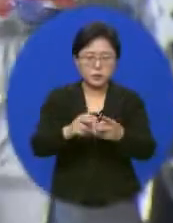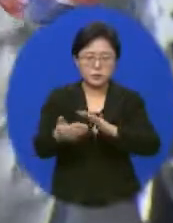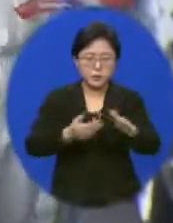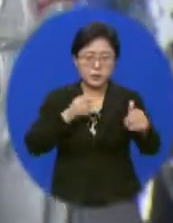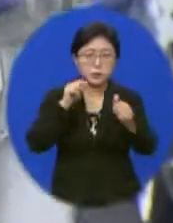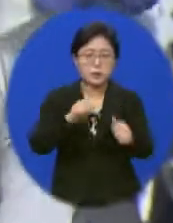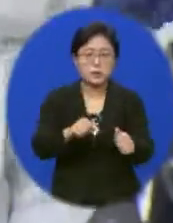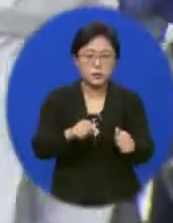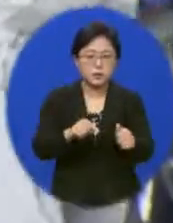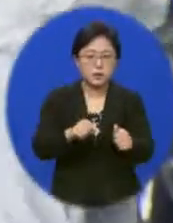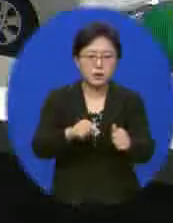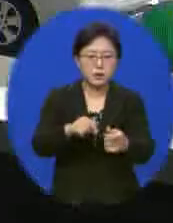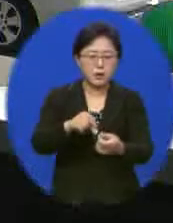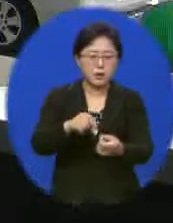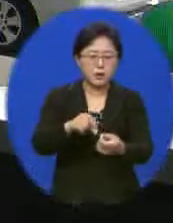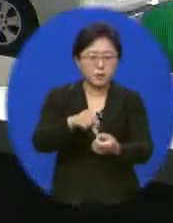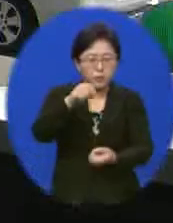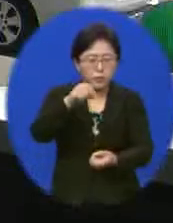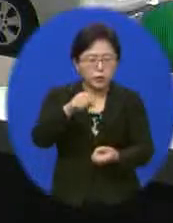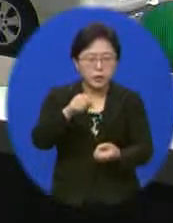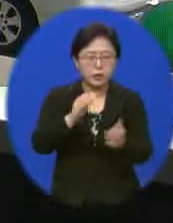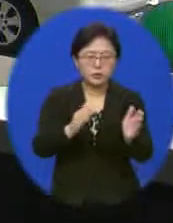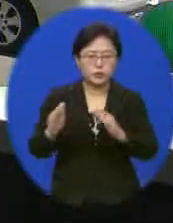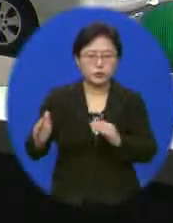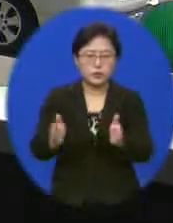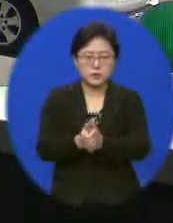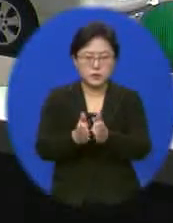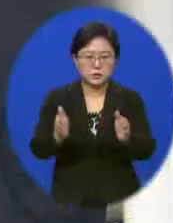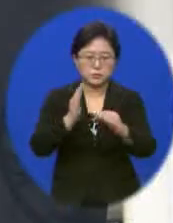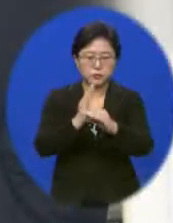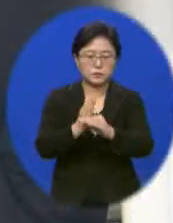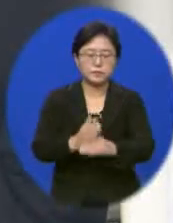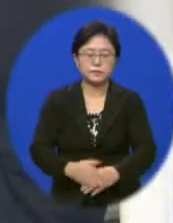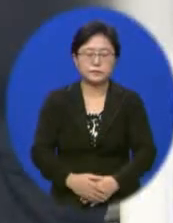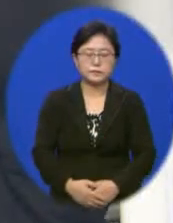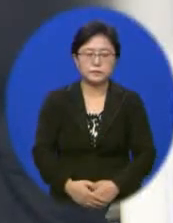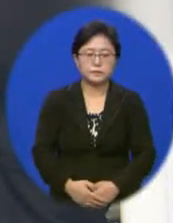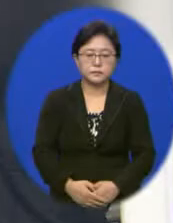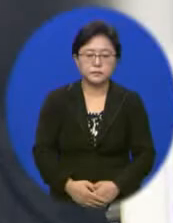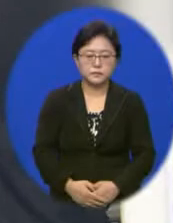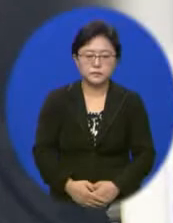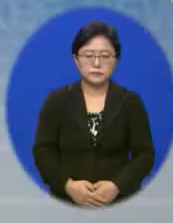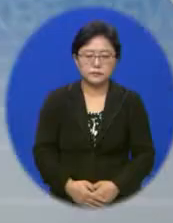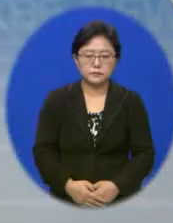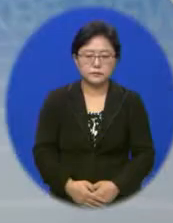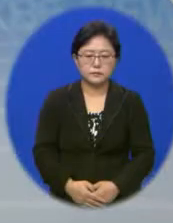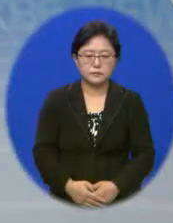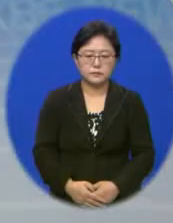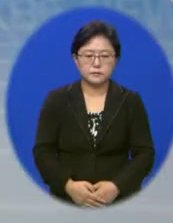지정하는 등 사태 장기화에 대비하고 있습니다. KBS 뉴스 유초롱입니다.